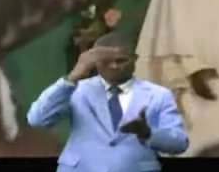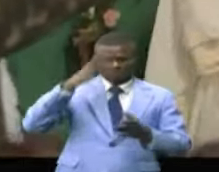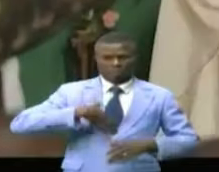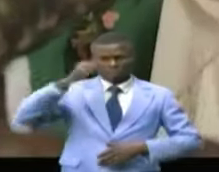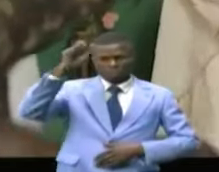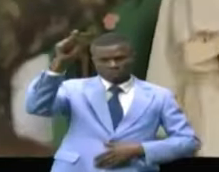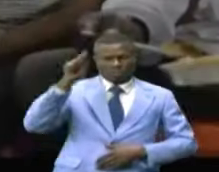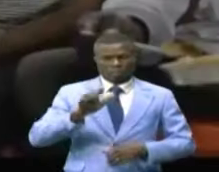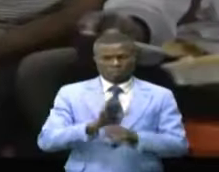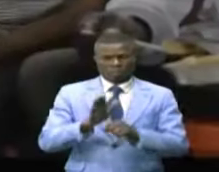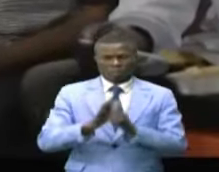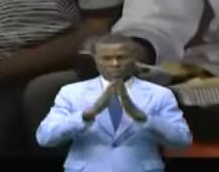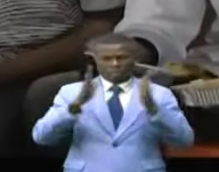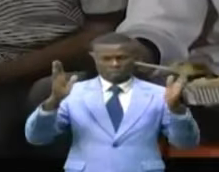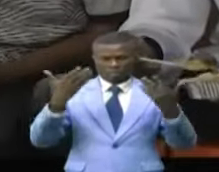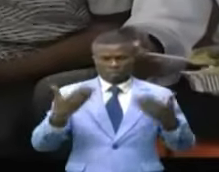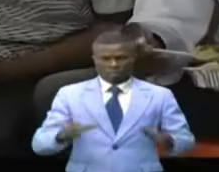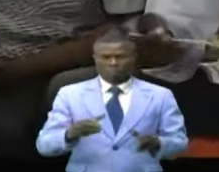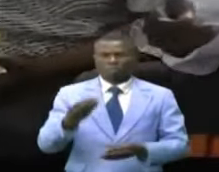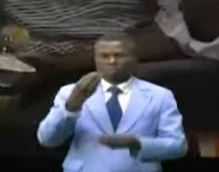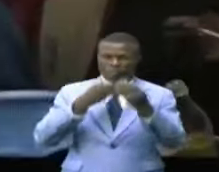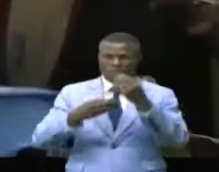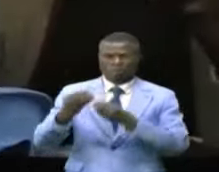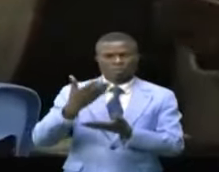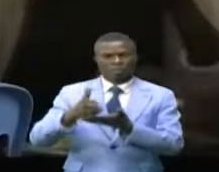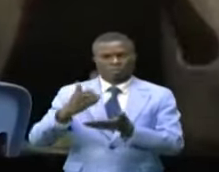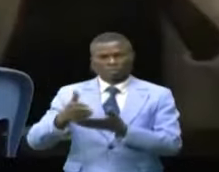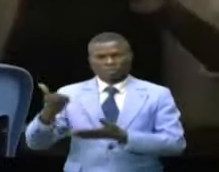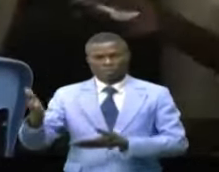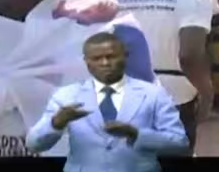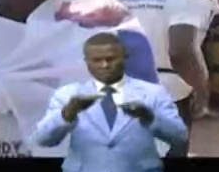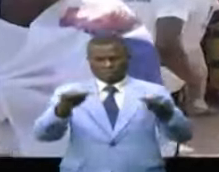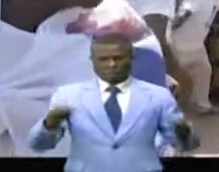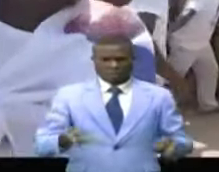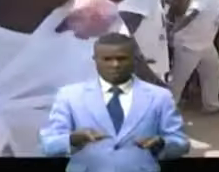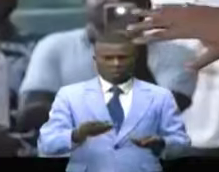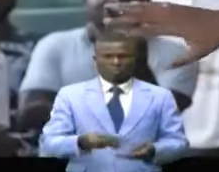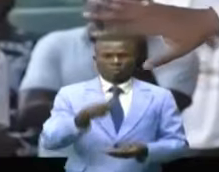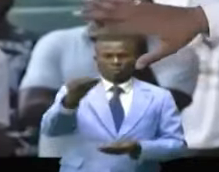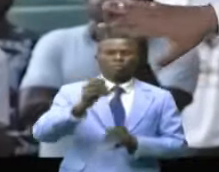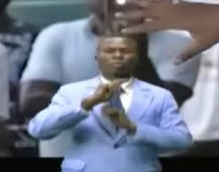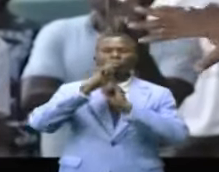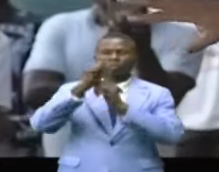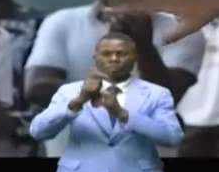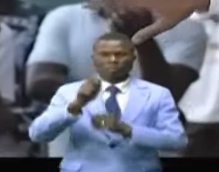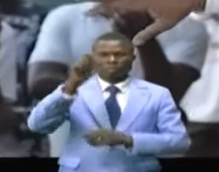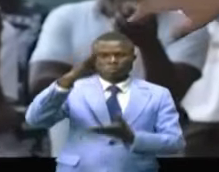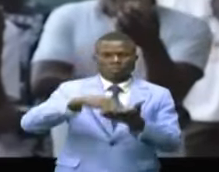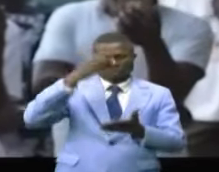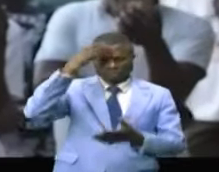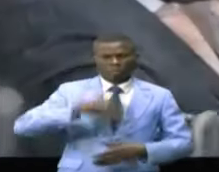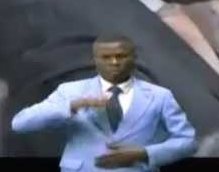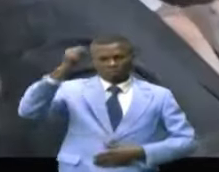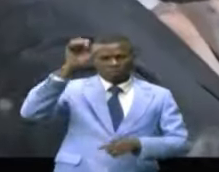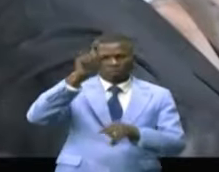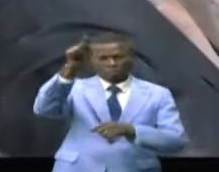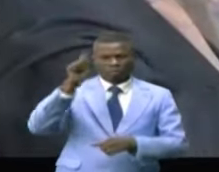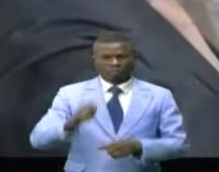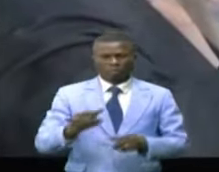territoire. Messe terminée, repas de cœur partagé, place à la remise de prix aux lauréats ayant